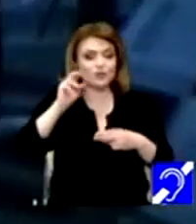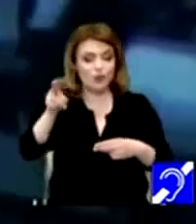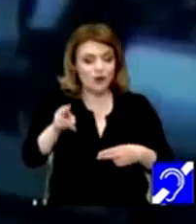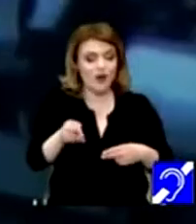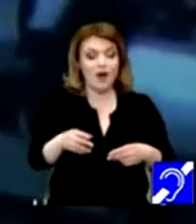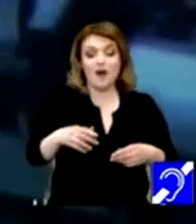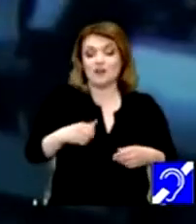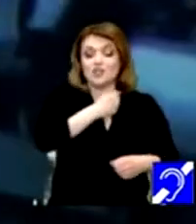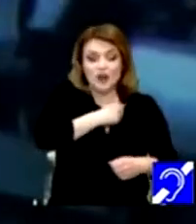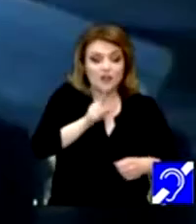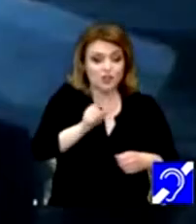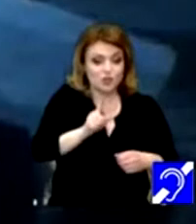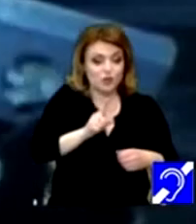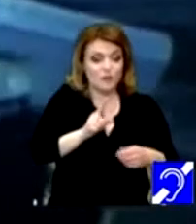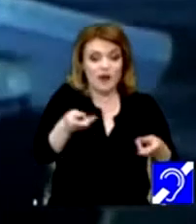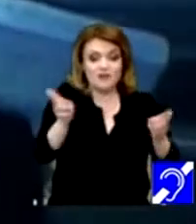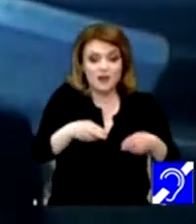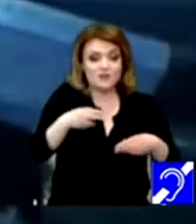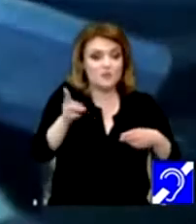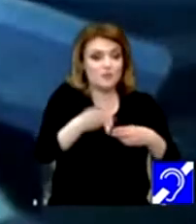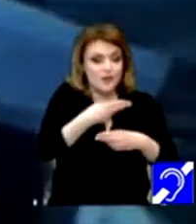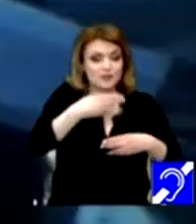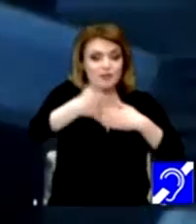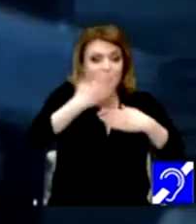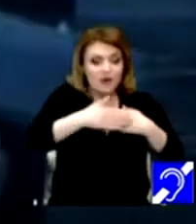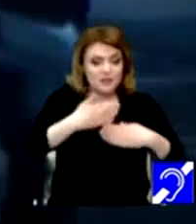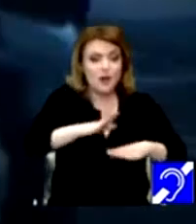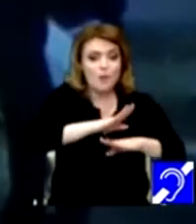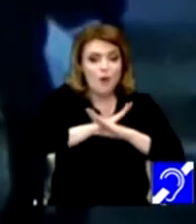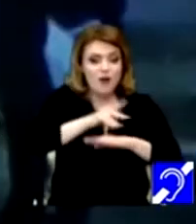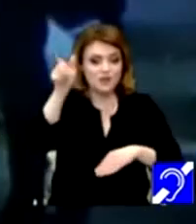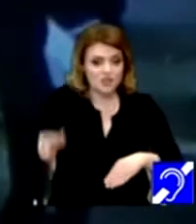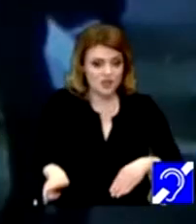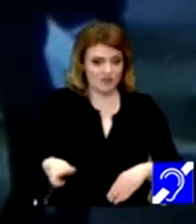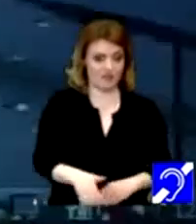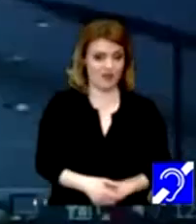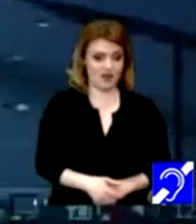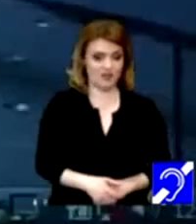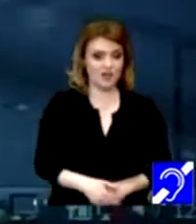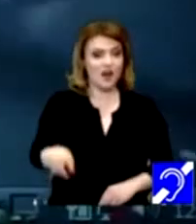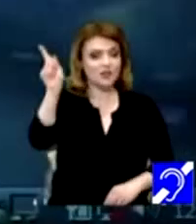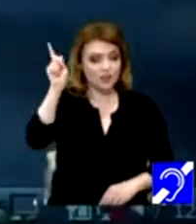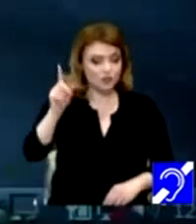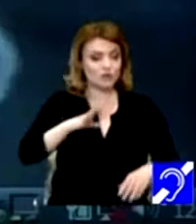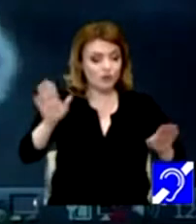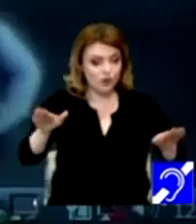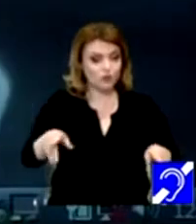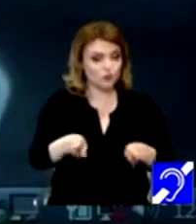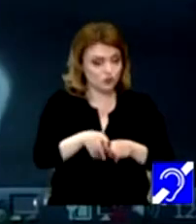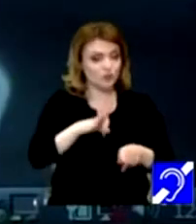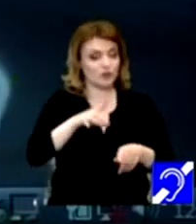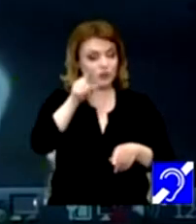lui Valeriu Boboc, chiar dacă oamenii legii investigau cazul, fiind audiat inclusiv președintele de atunci, Vladimir